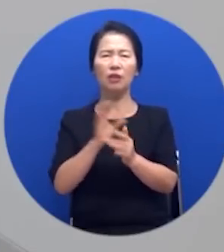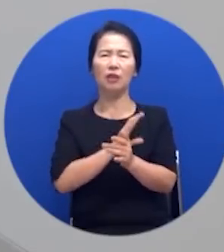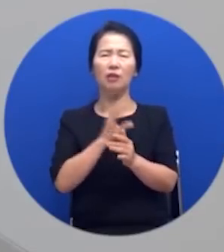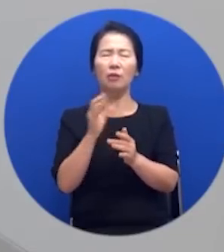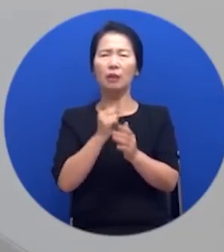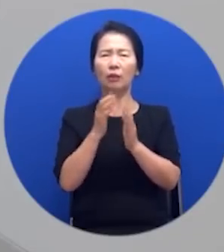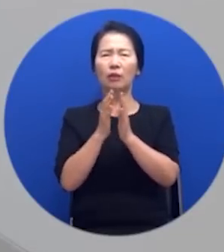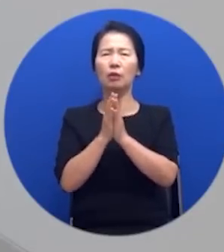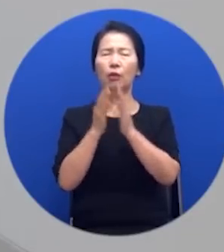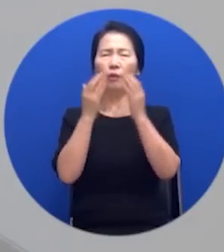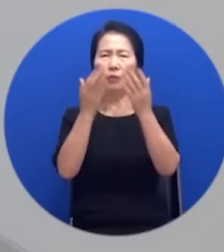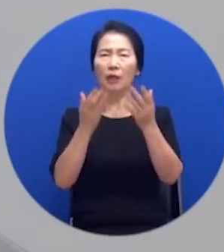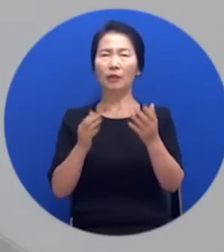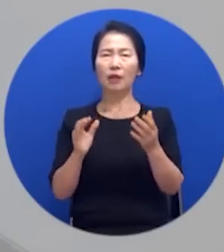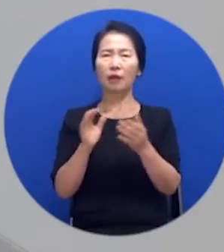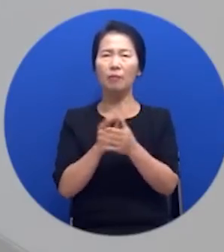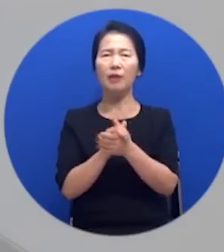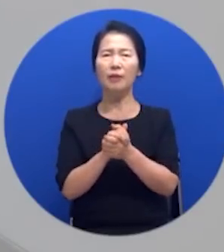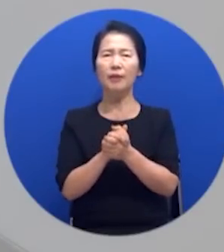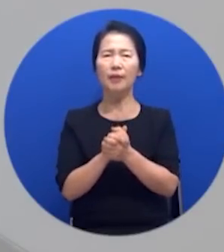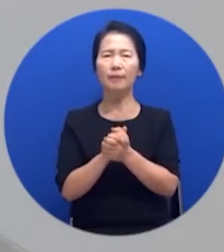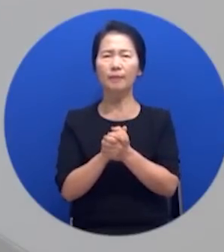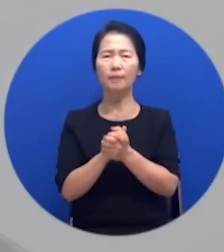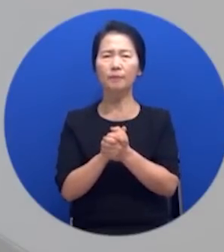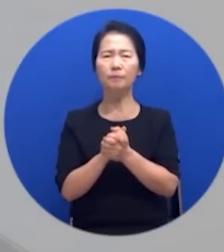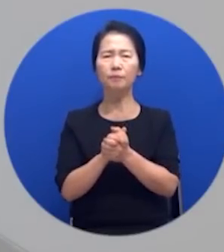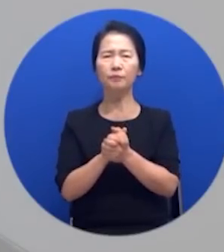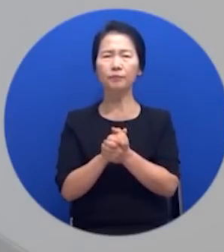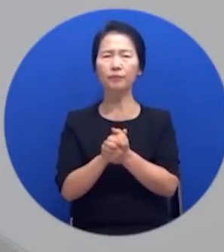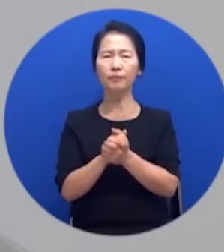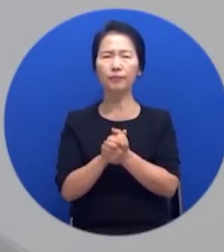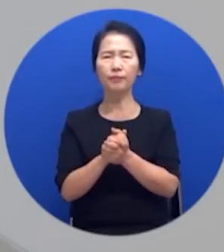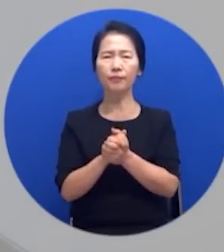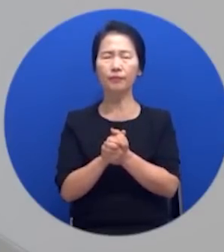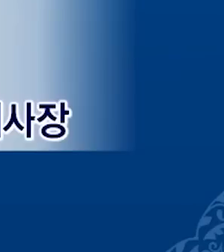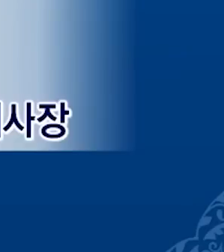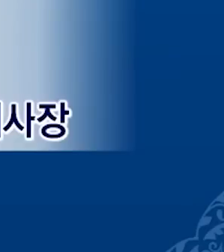이름으로 기도하옵나이다. 아멘.